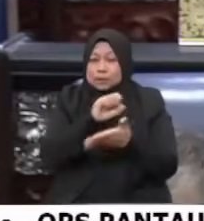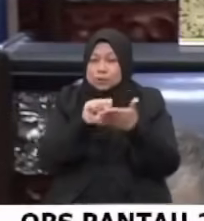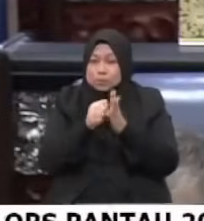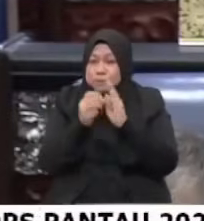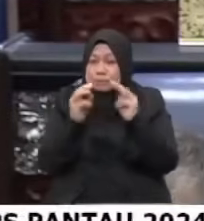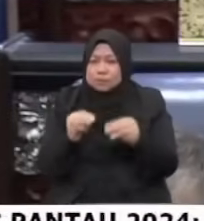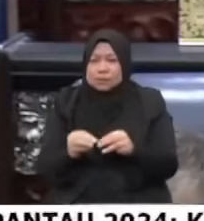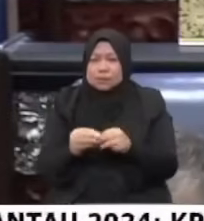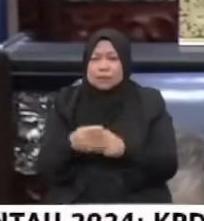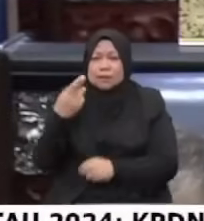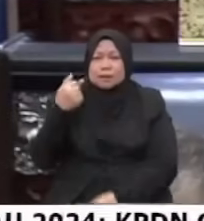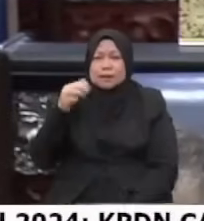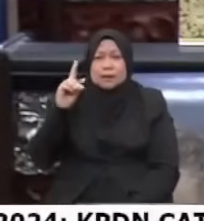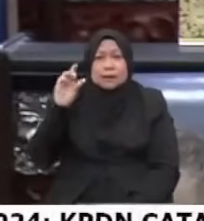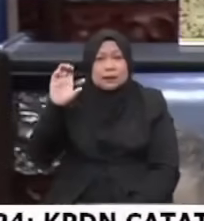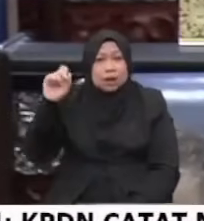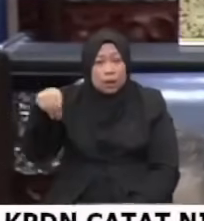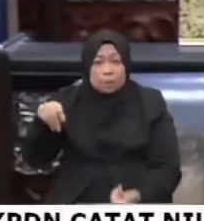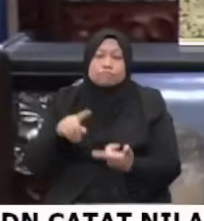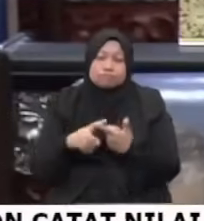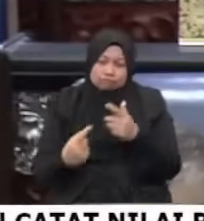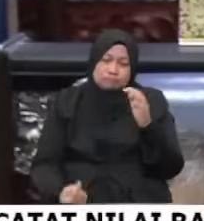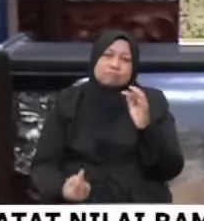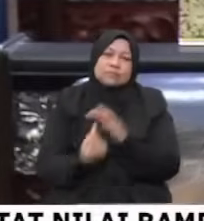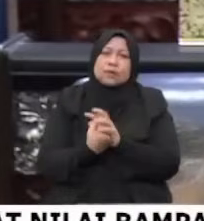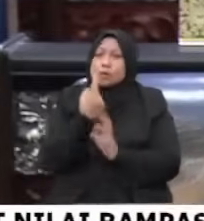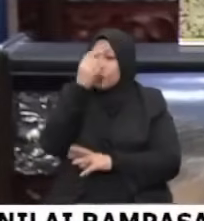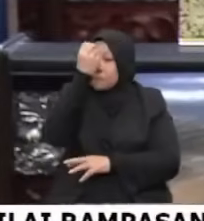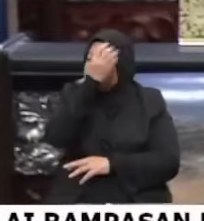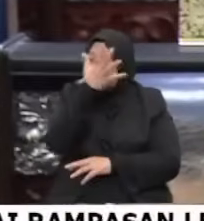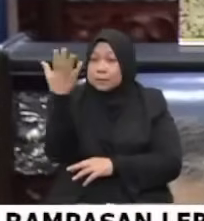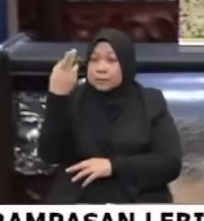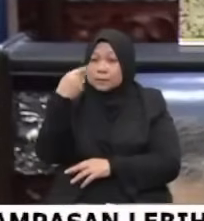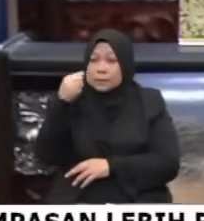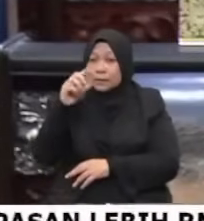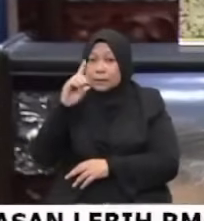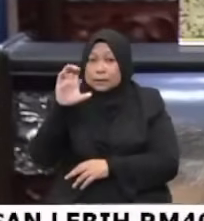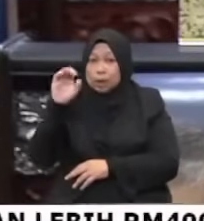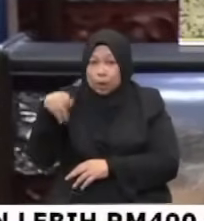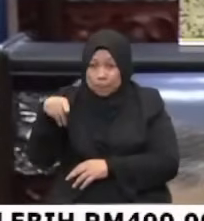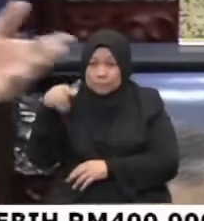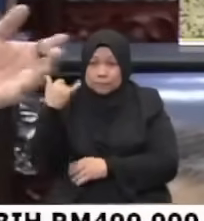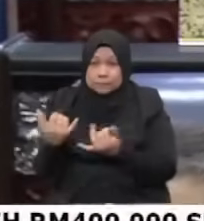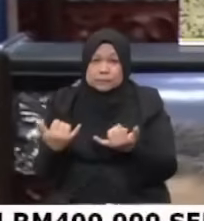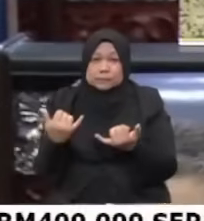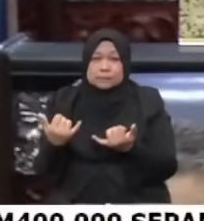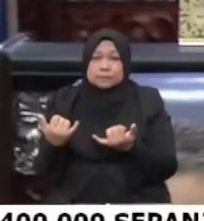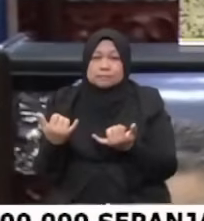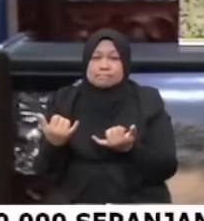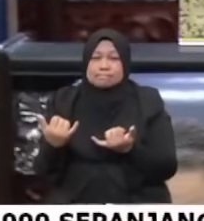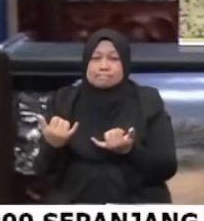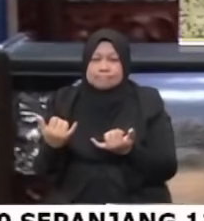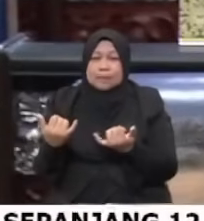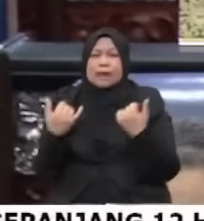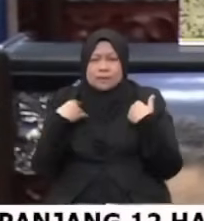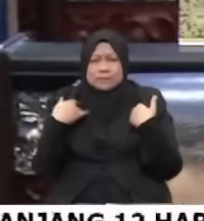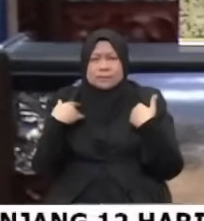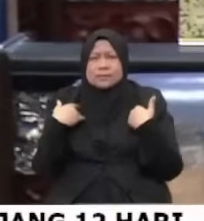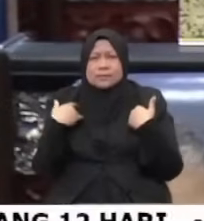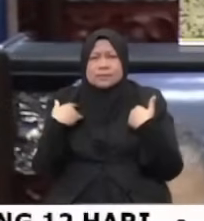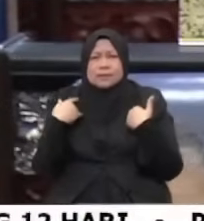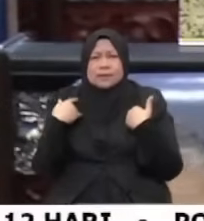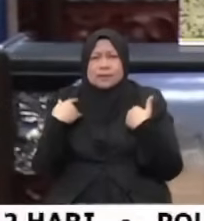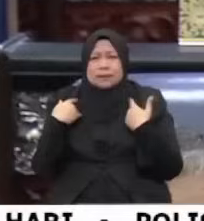spesifiknya HRD cop telah dibangkitkan untuk makluman HRD kop sekarang ada apa